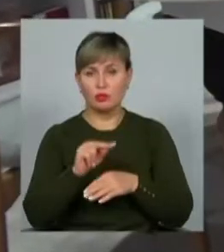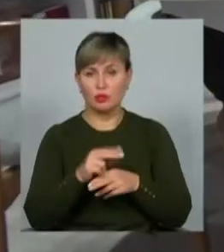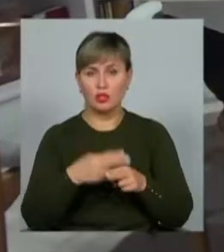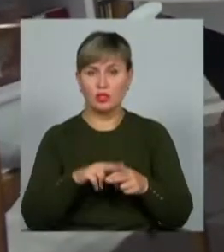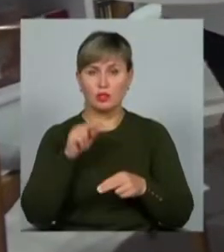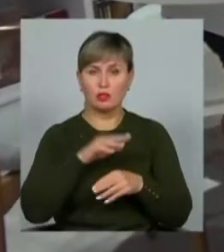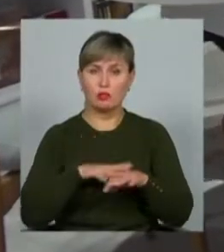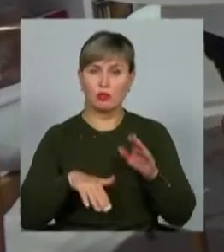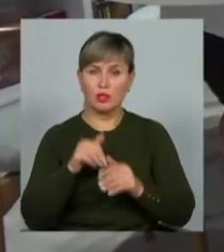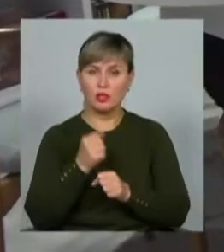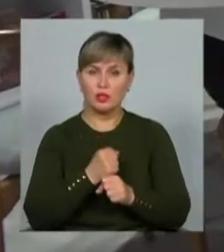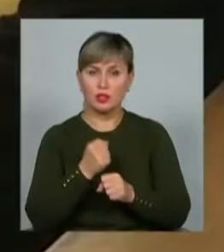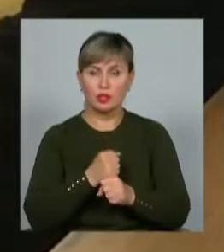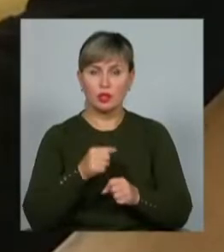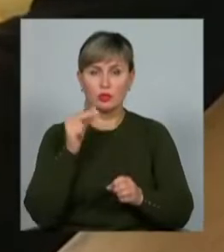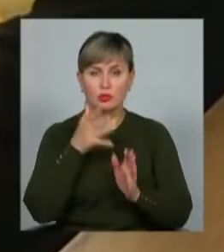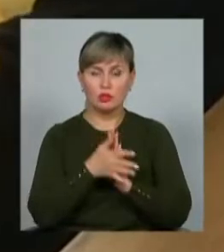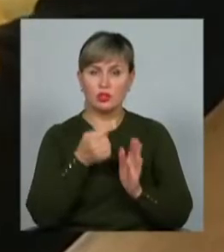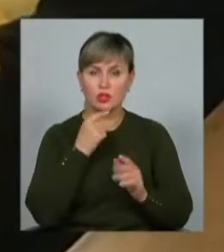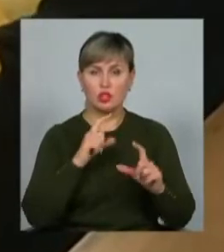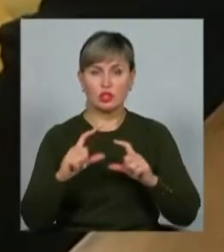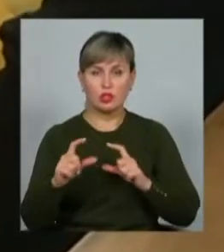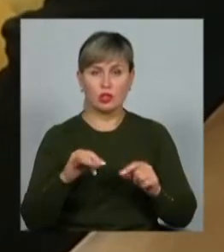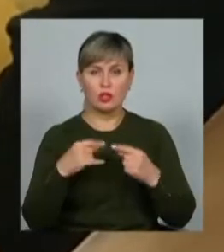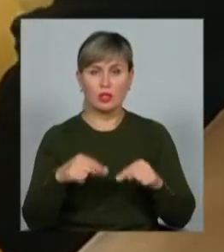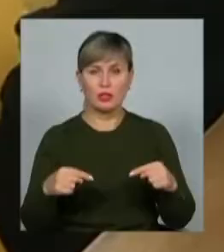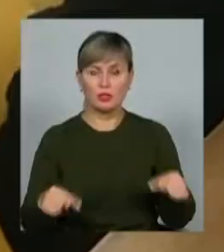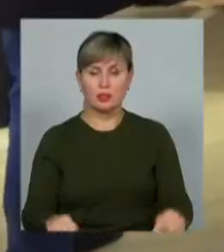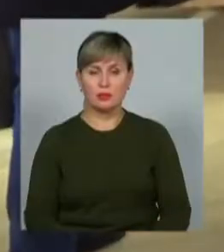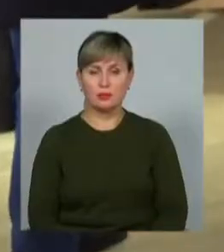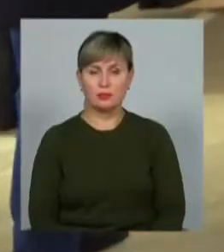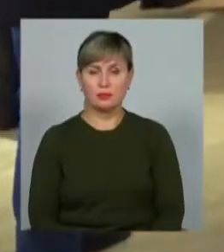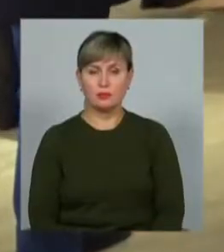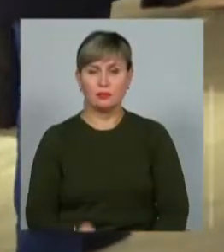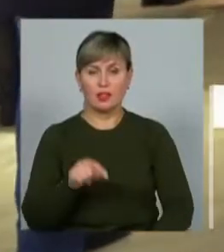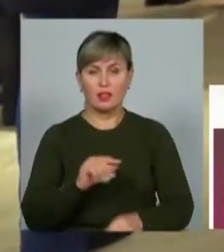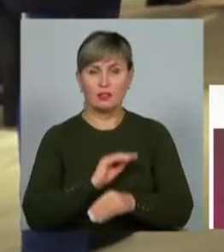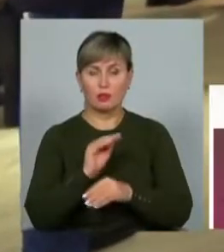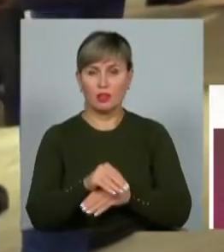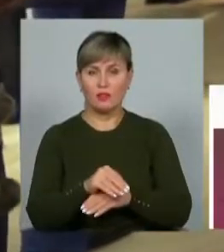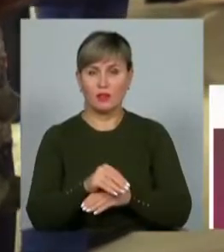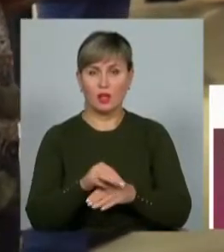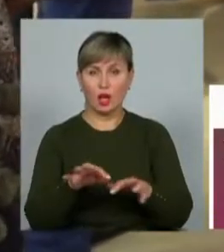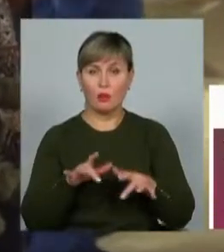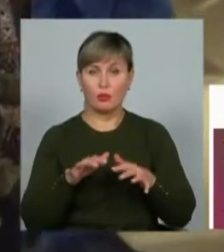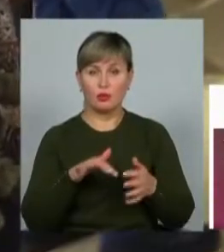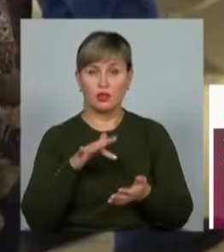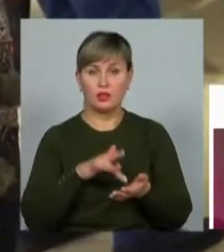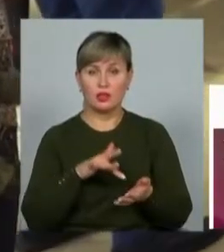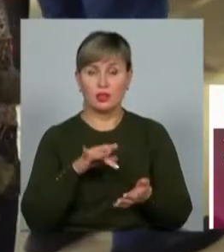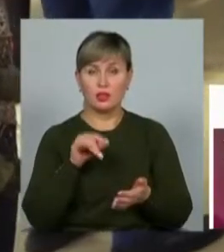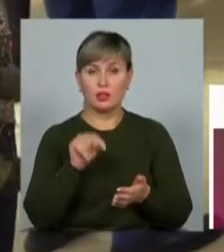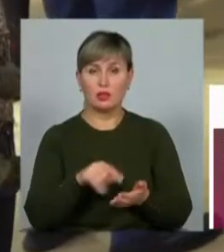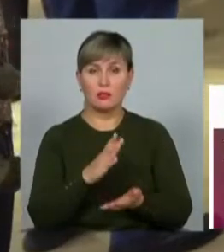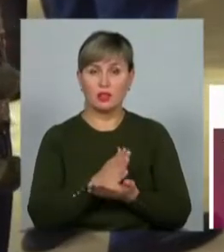занятия по рукоделию, изучение языков, секция шахмат и многое другое. Тут добавили компьютерный центр, там